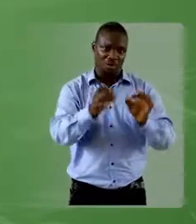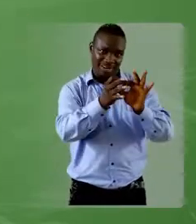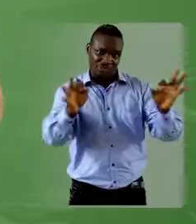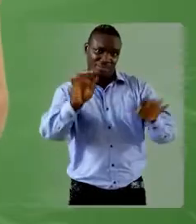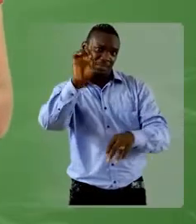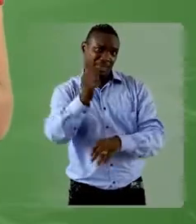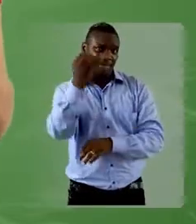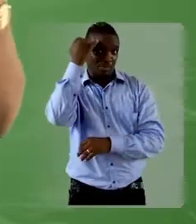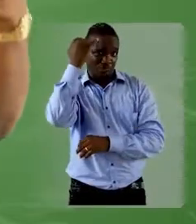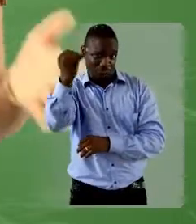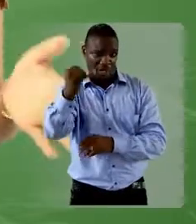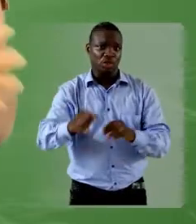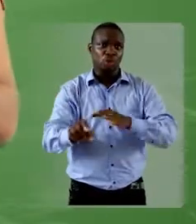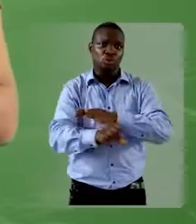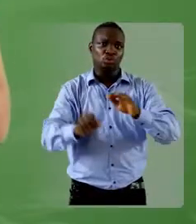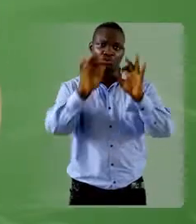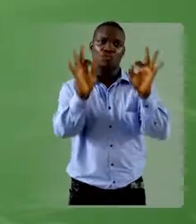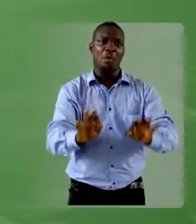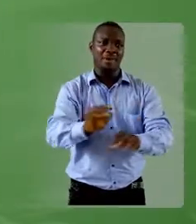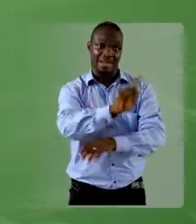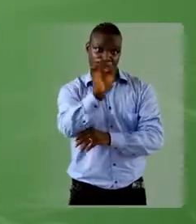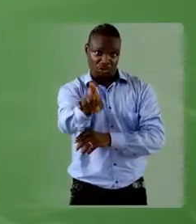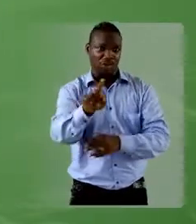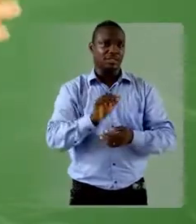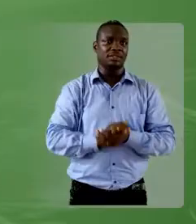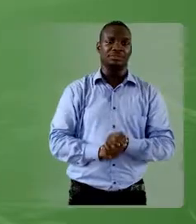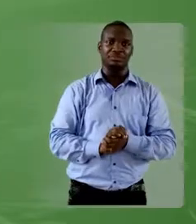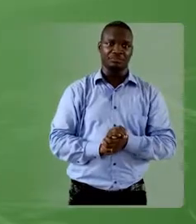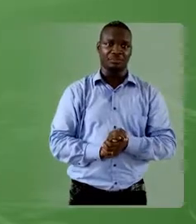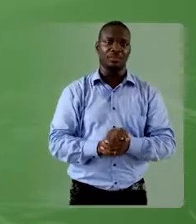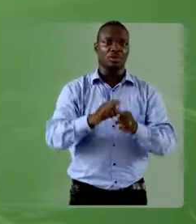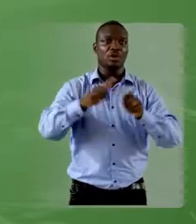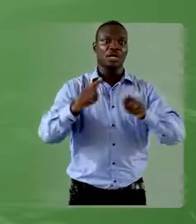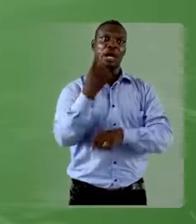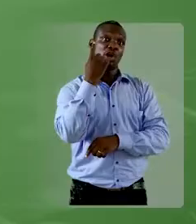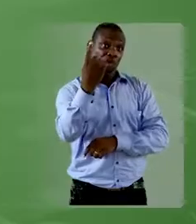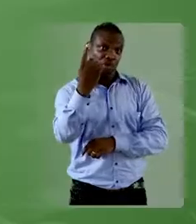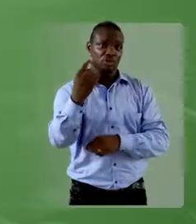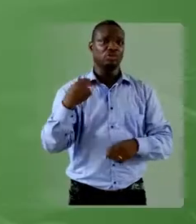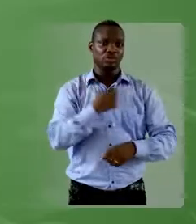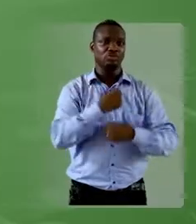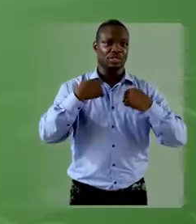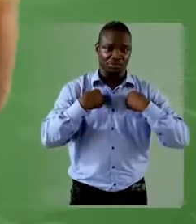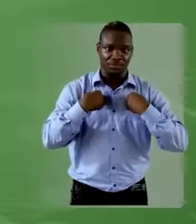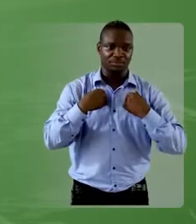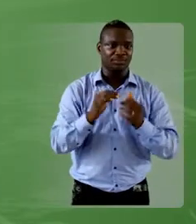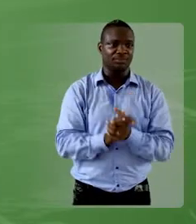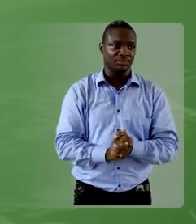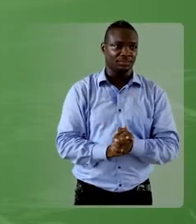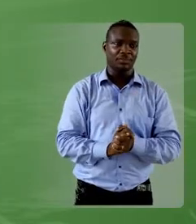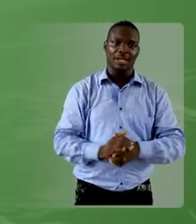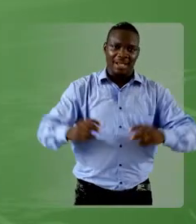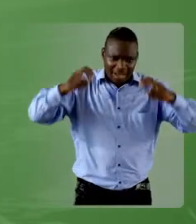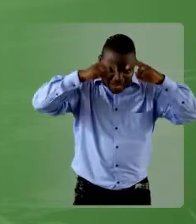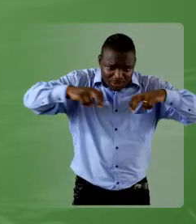hypothèse sous forme interrogative. En grand 1, nous aurons alors